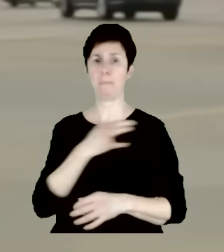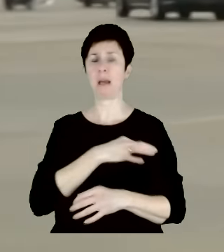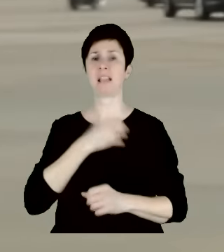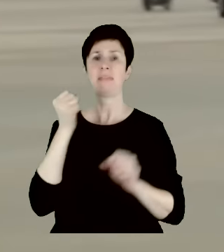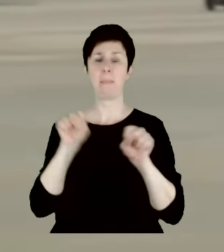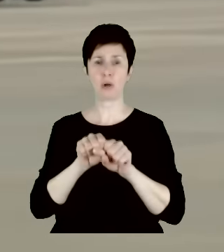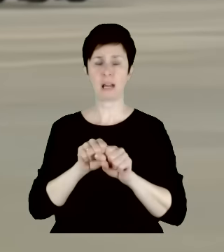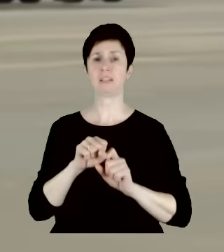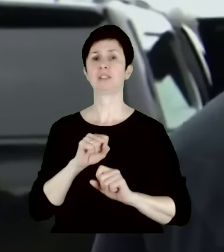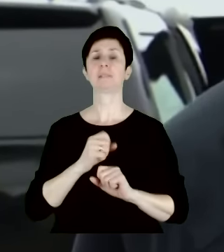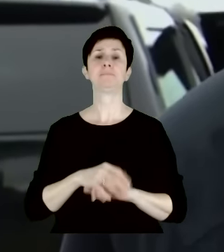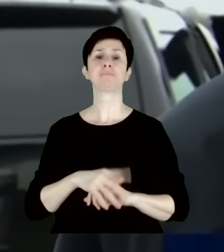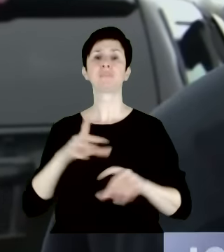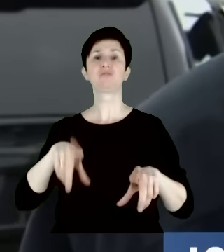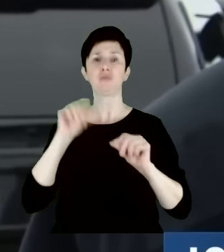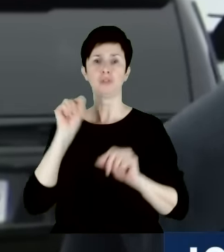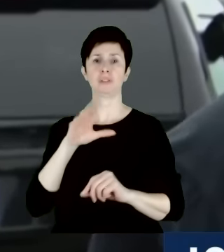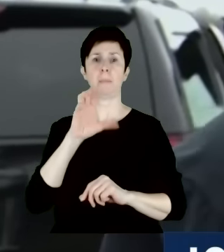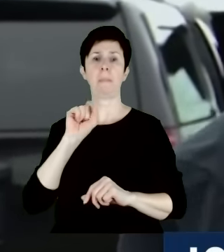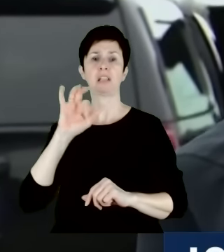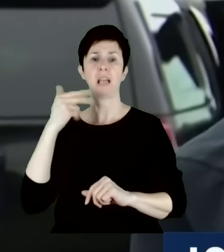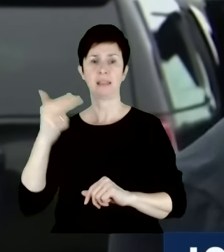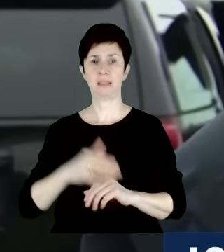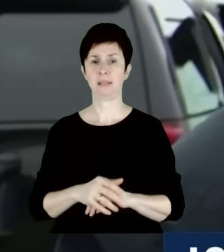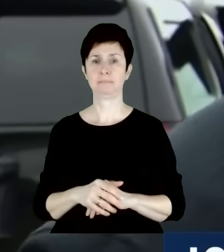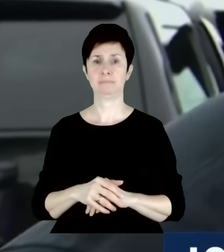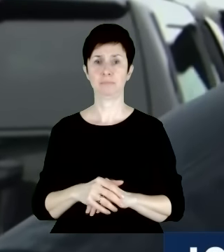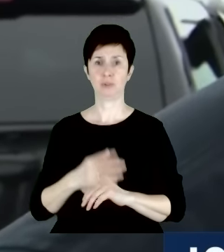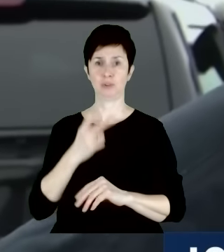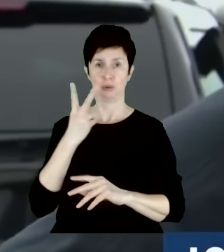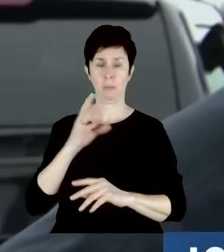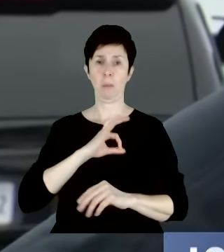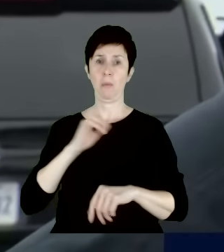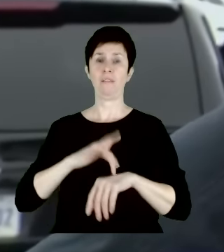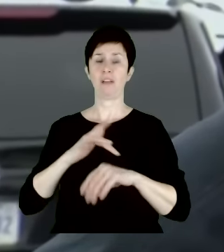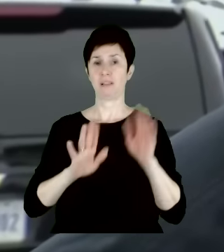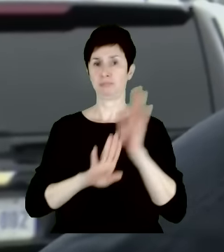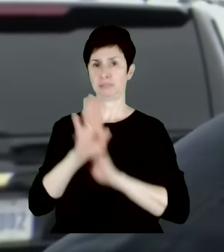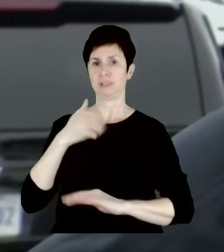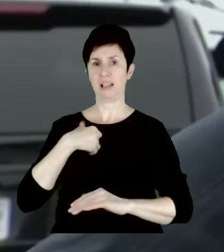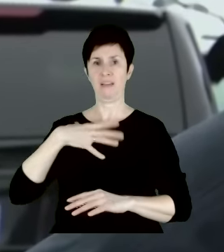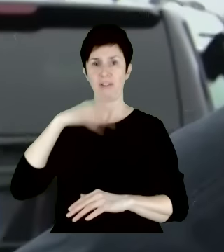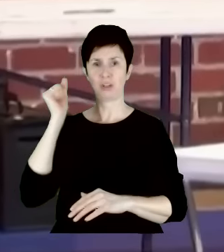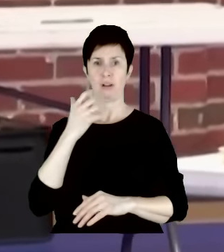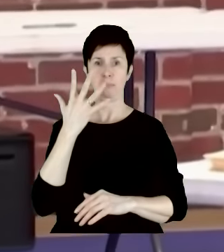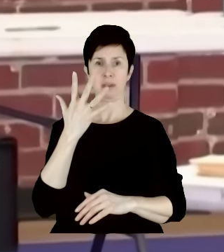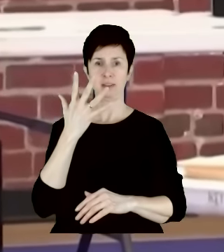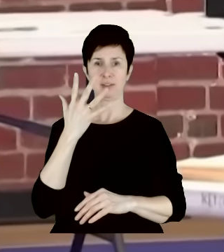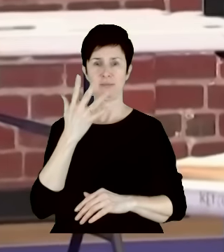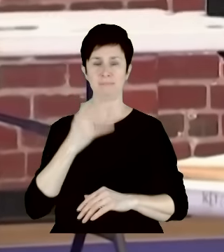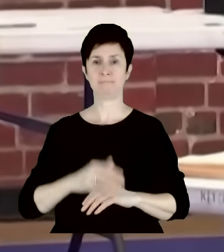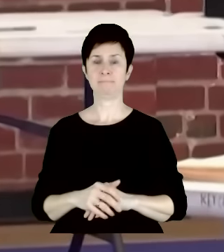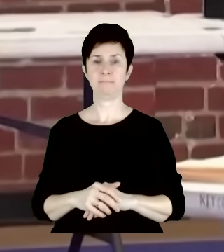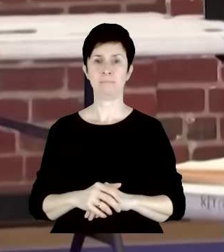rozstrzygniętych prawyborach wybrano Joe Bidena. Spójrzcie na moje wyniki sondażowe. Wygrałem 5 ostatnich z nich.